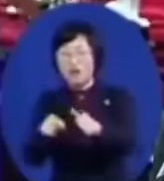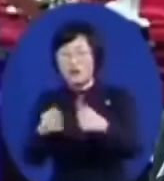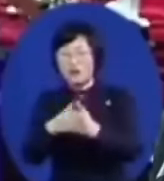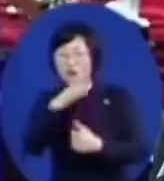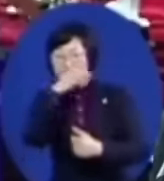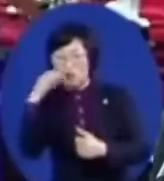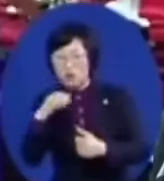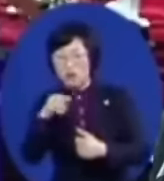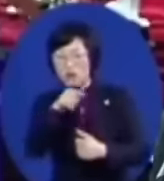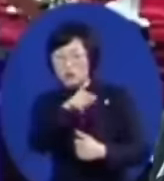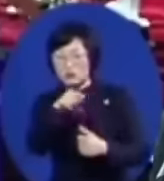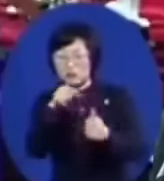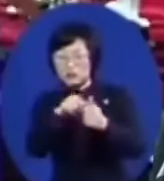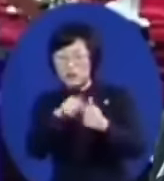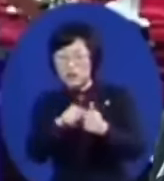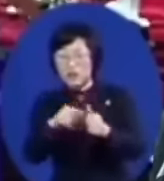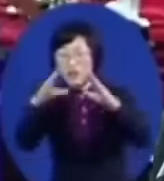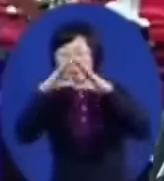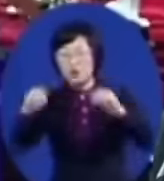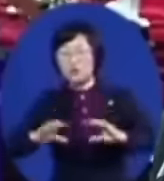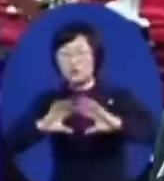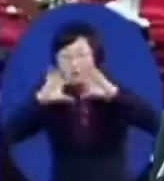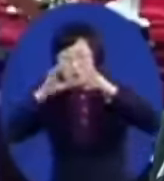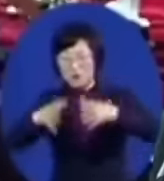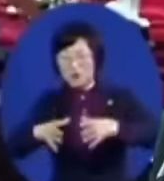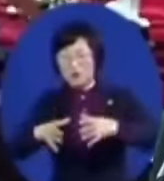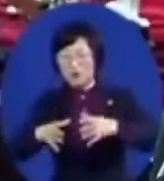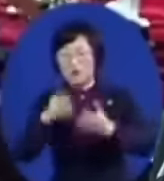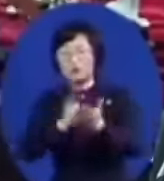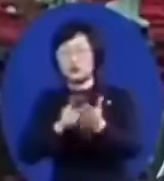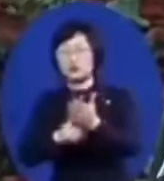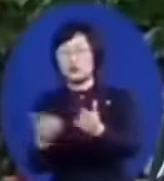그에게 애굽 전국을 총리로 다스리게 하더라.